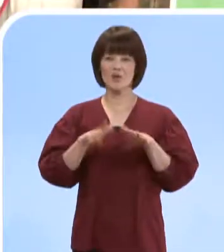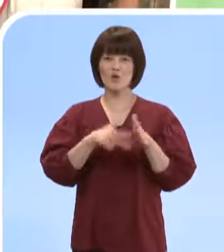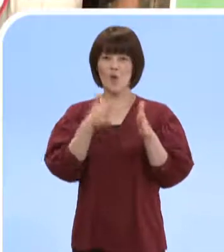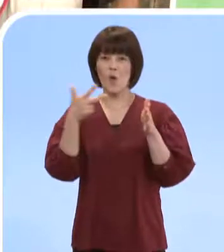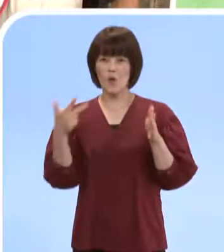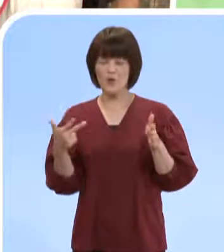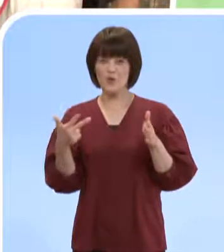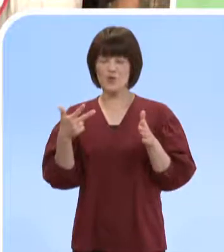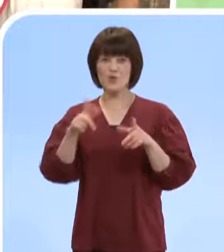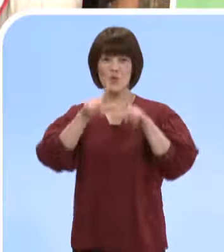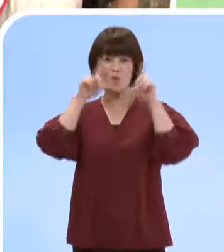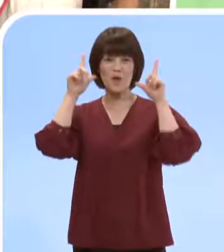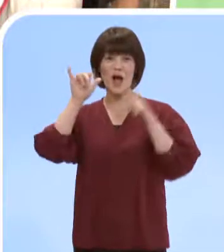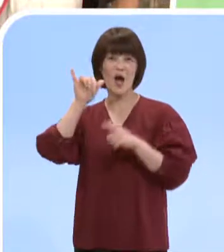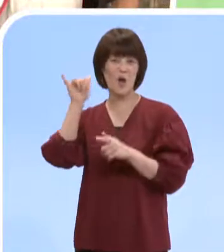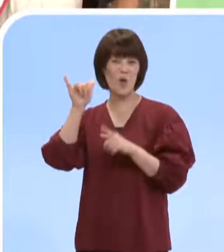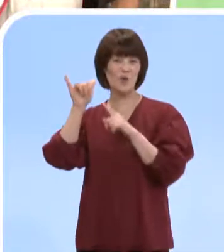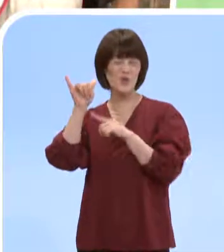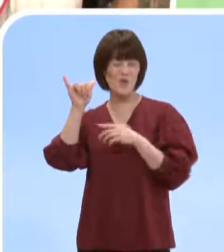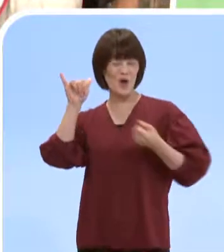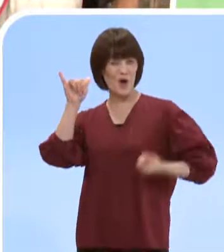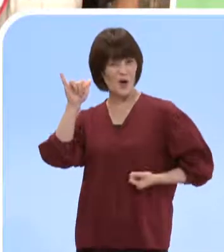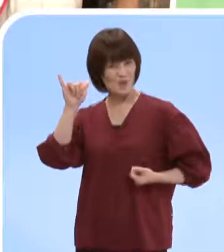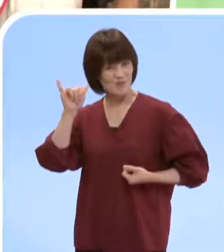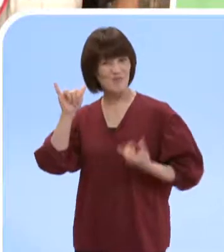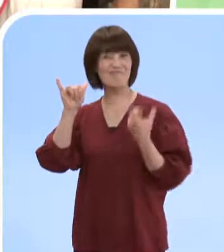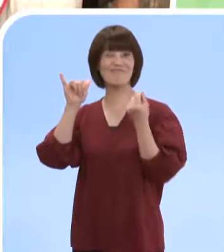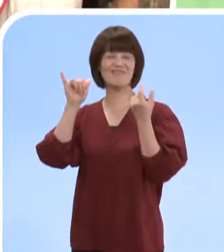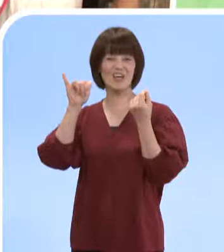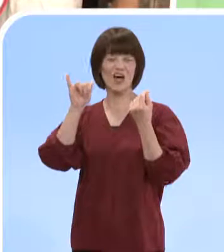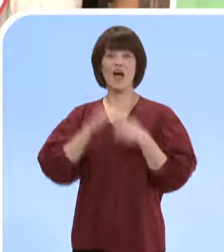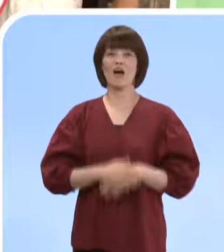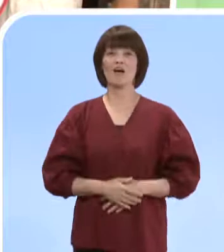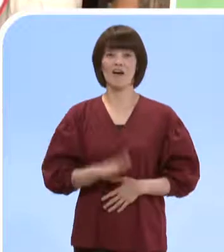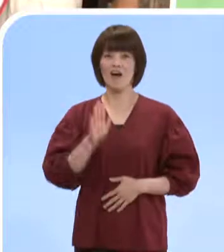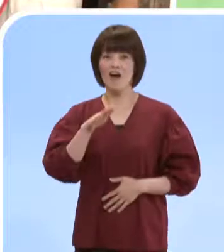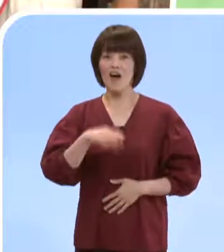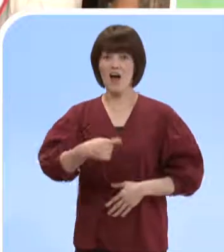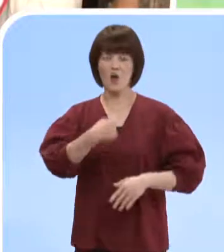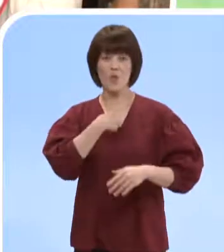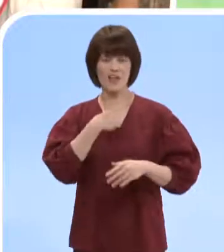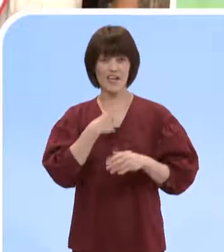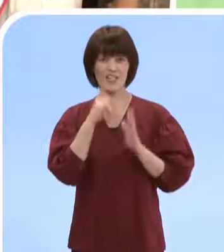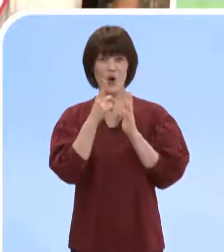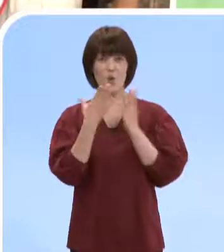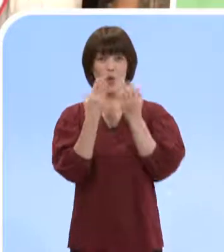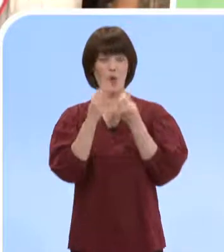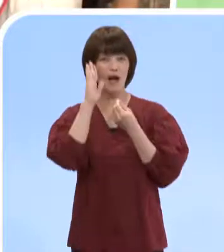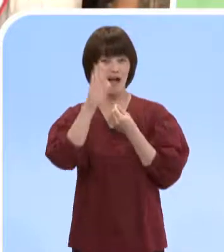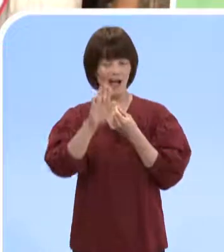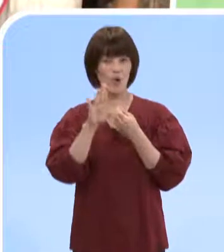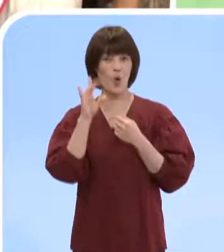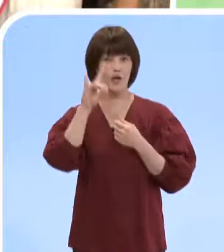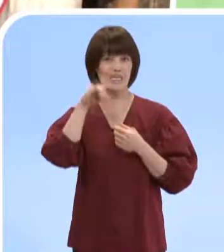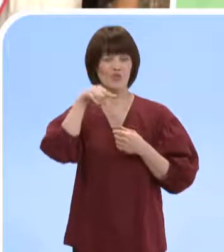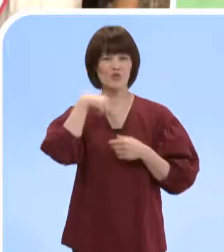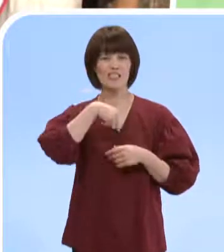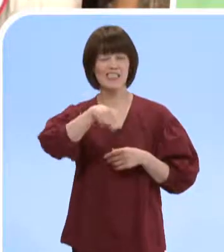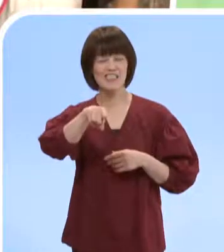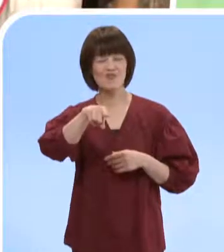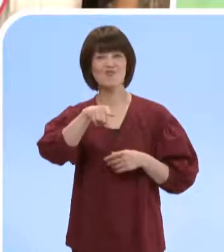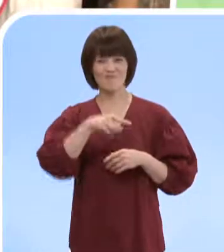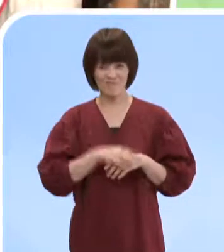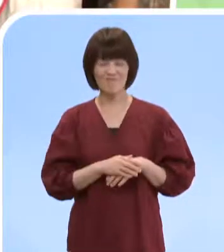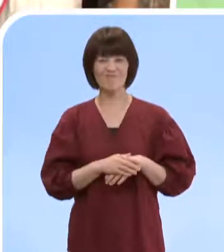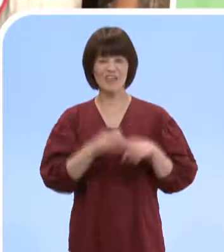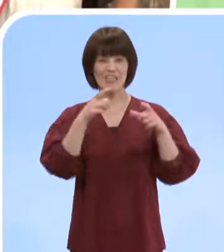今週はユニークな輝きさんご夫妻でしたね。そうそう、私お盆が明けたら伊豆市に行こうと思い